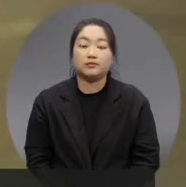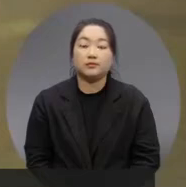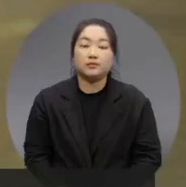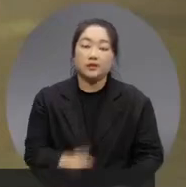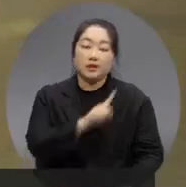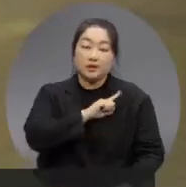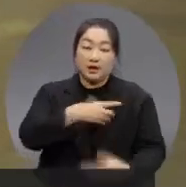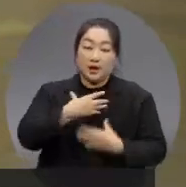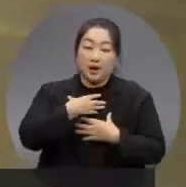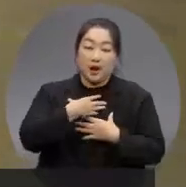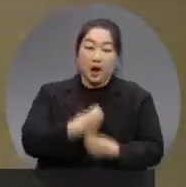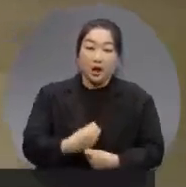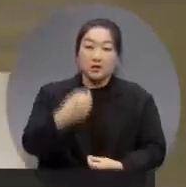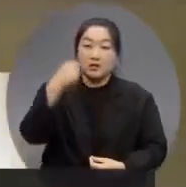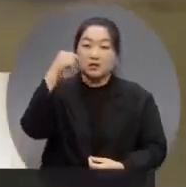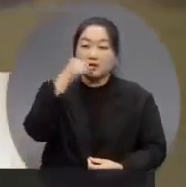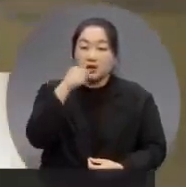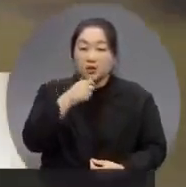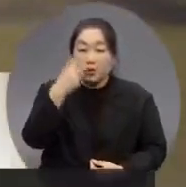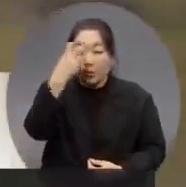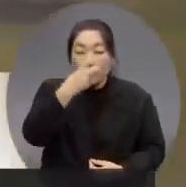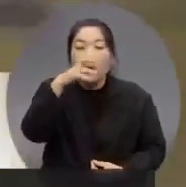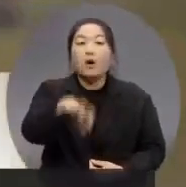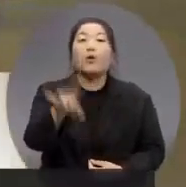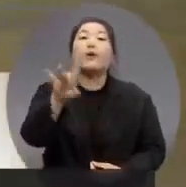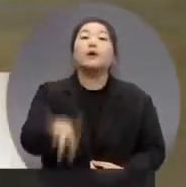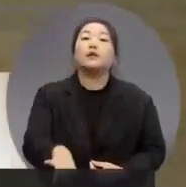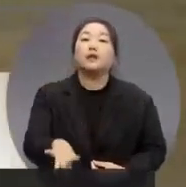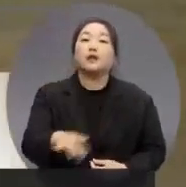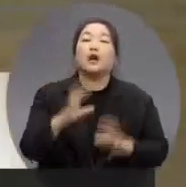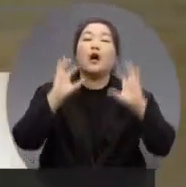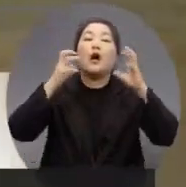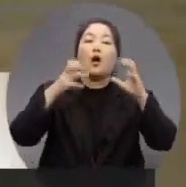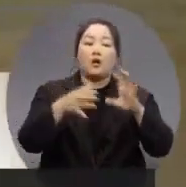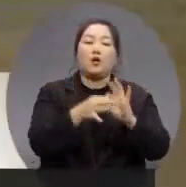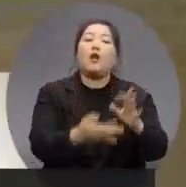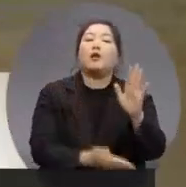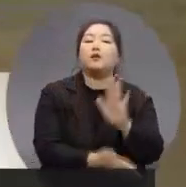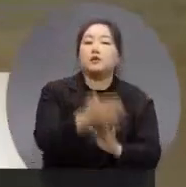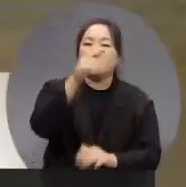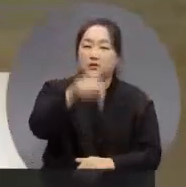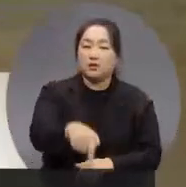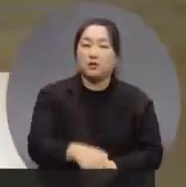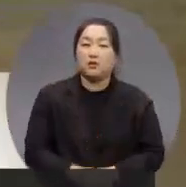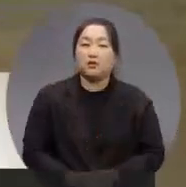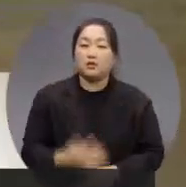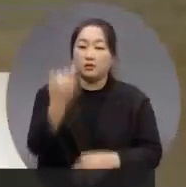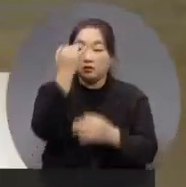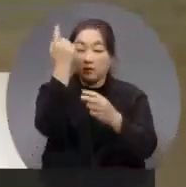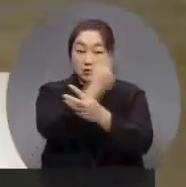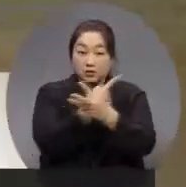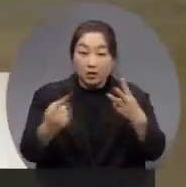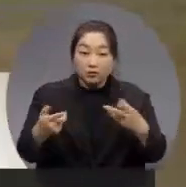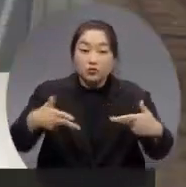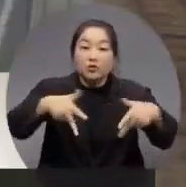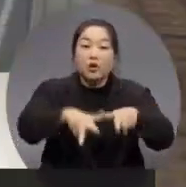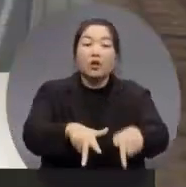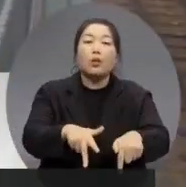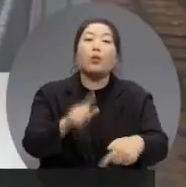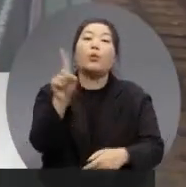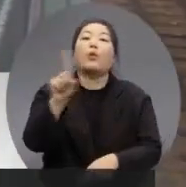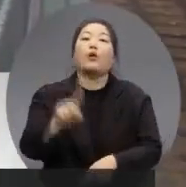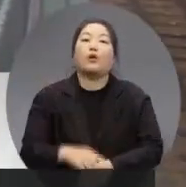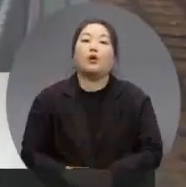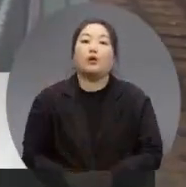가장 안전하게 철저히 관리돼야 하는 곳, 바로 어린이 관련 시설인데요. 우리 지역에 있는 청주랜드 놀이동산은